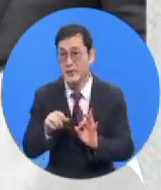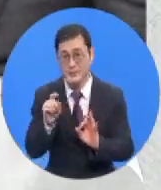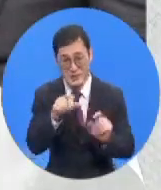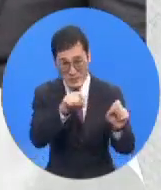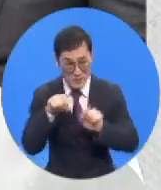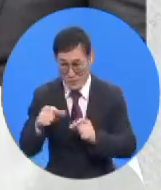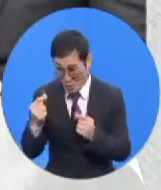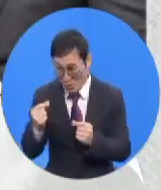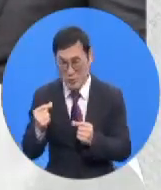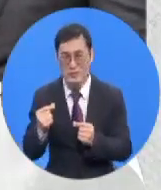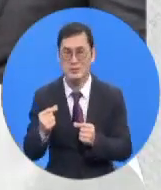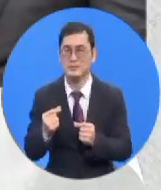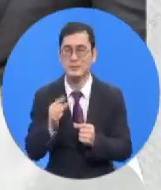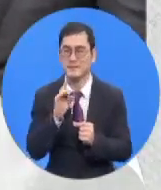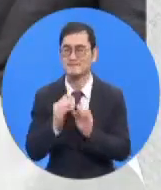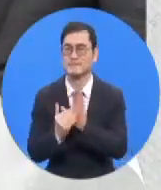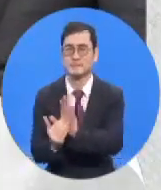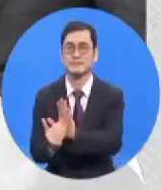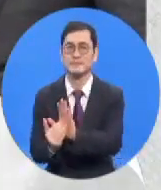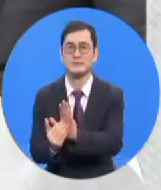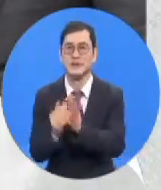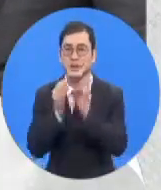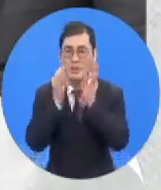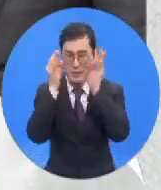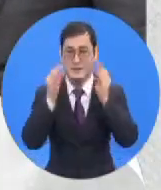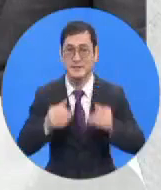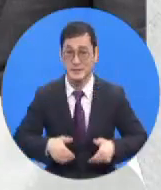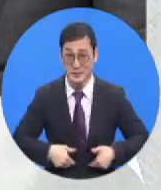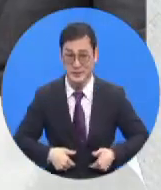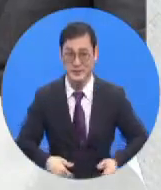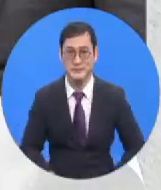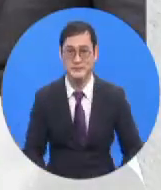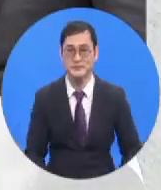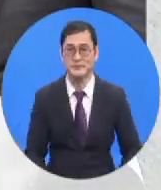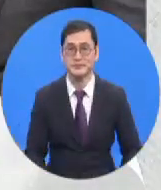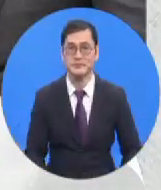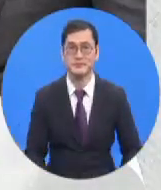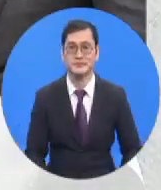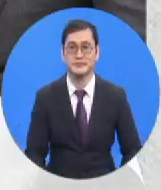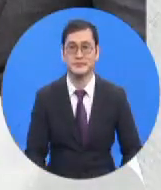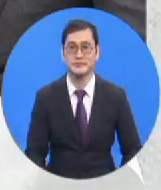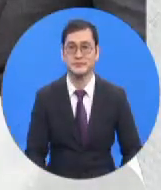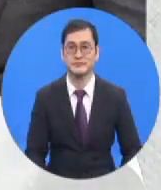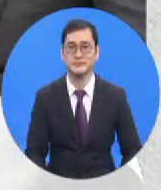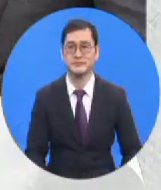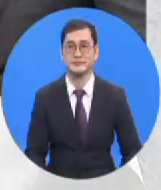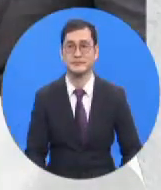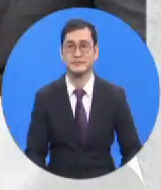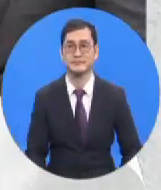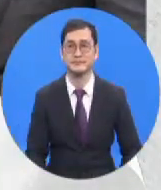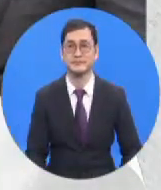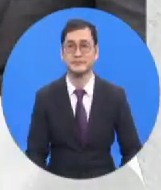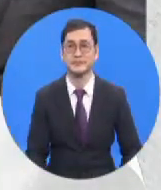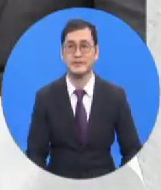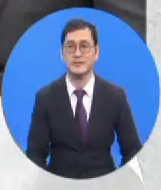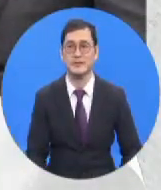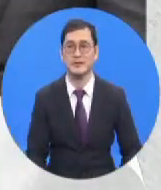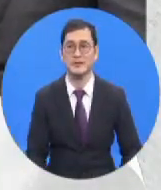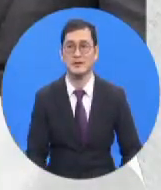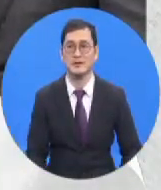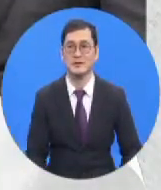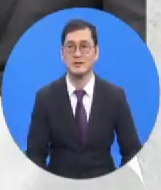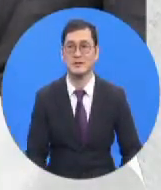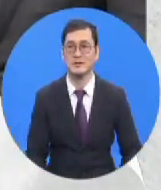봐요. 그리고 또 이제 일부 유죄 나왔다라고 하지만은 이거 아까 제가 말씀드린 또 별건 수사거든요, 사실은. 예. 이